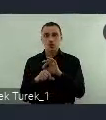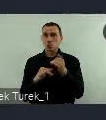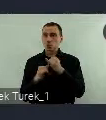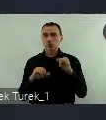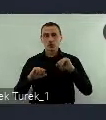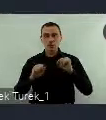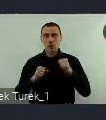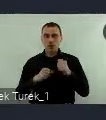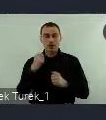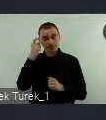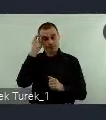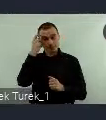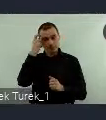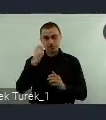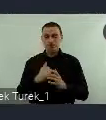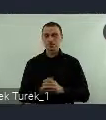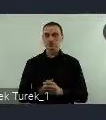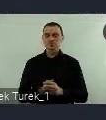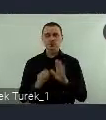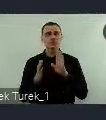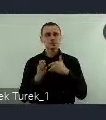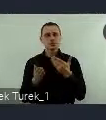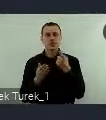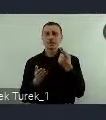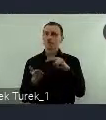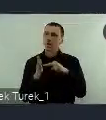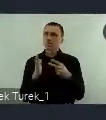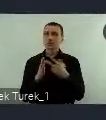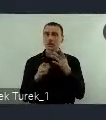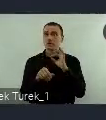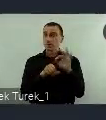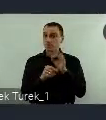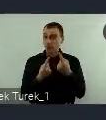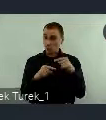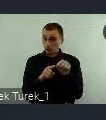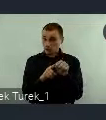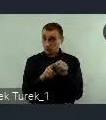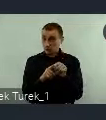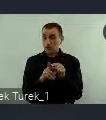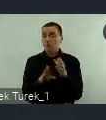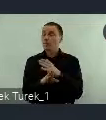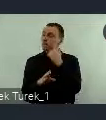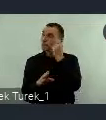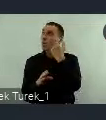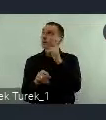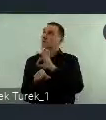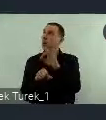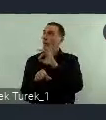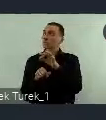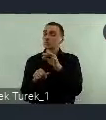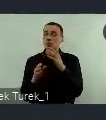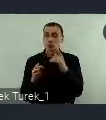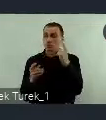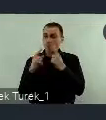Czyli jeżeli sobie zakładacie że będziecie coś realizowali to już na etapie wymyślania projektu musicie myśleć o nim